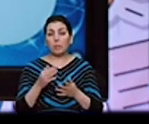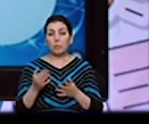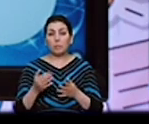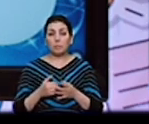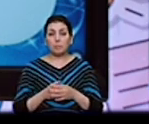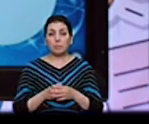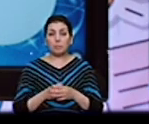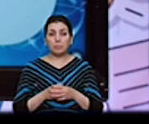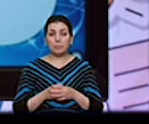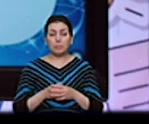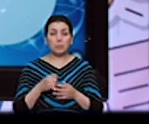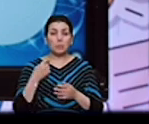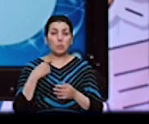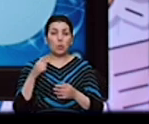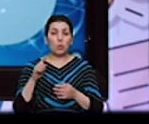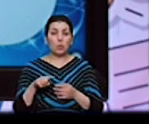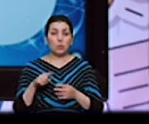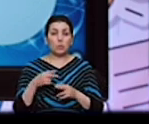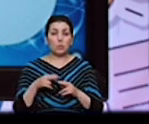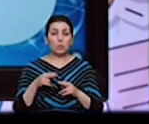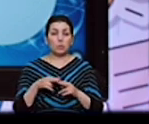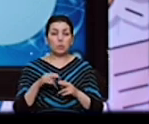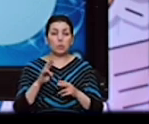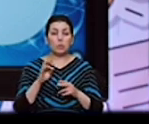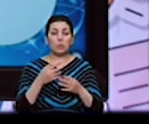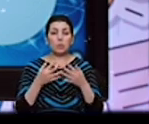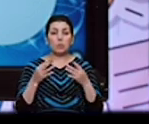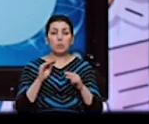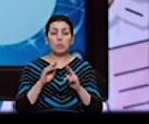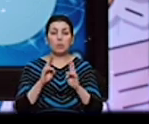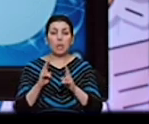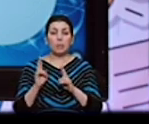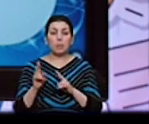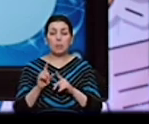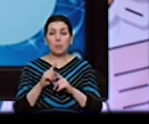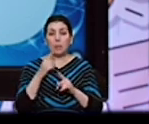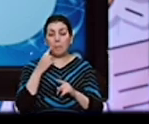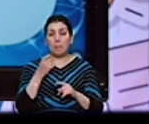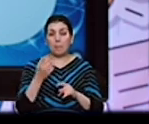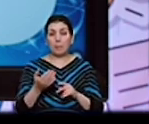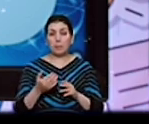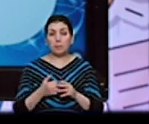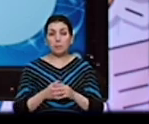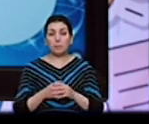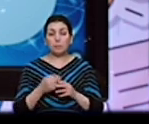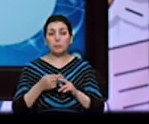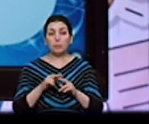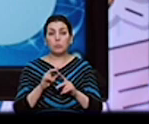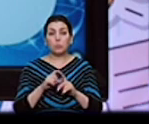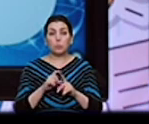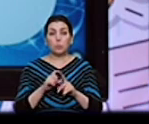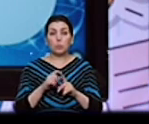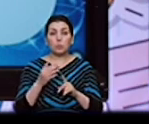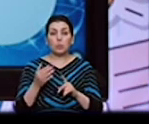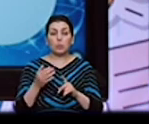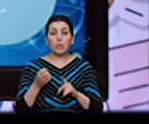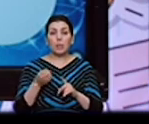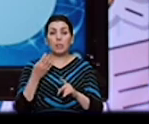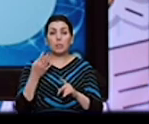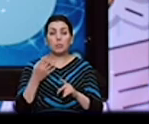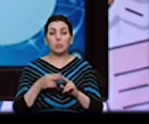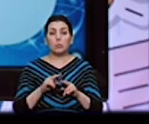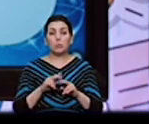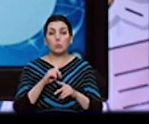bo'ladi. Sonlar narsalarning joylashish tartibini ham bildiradi. Unday so'zlarga esa